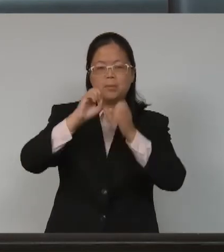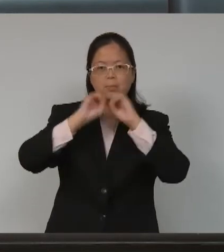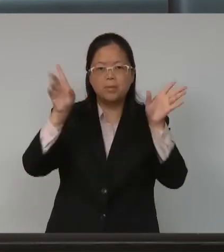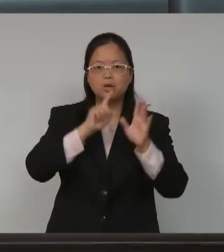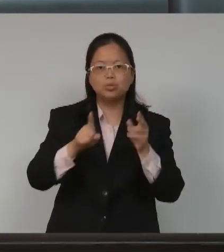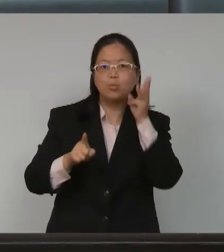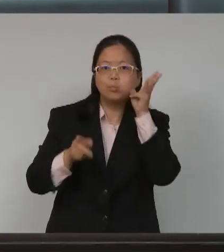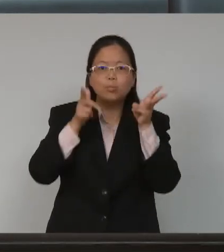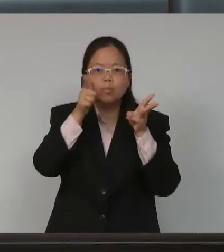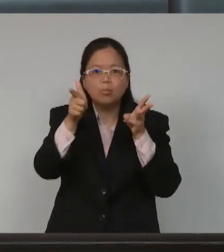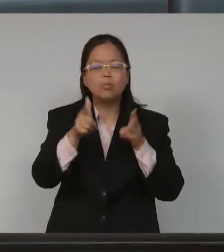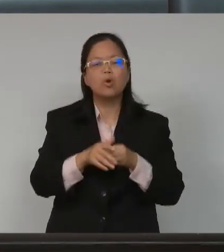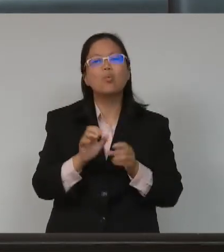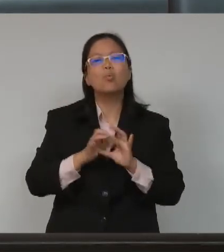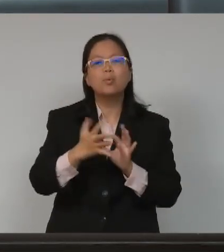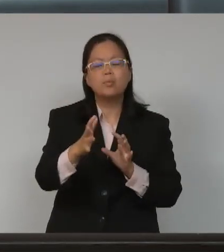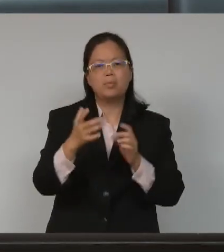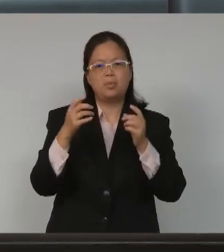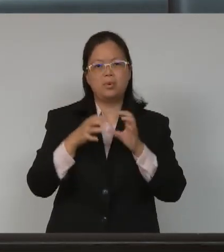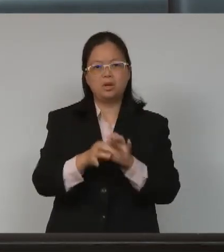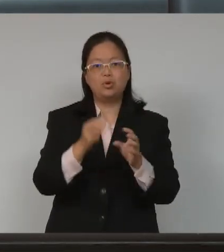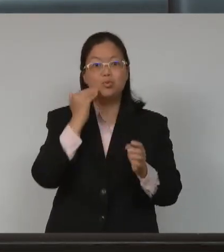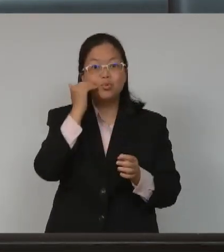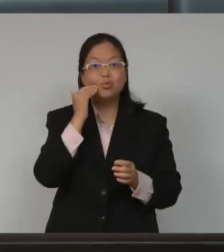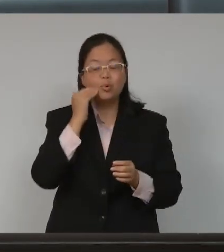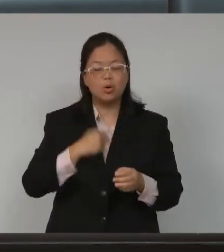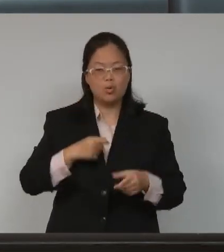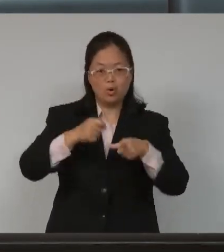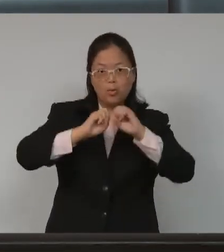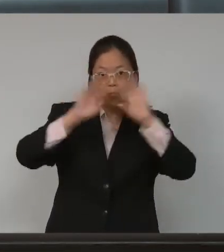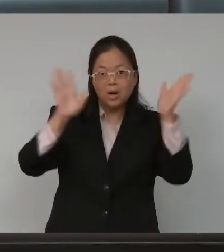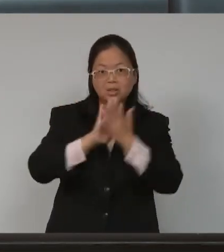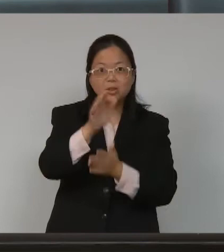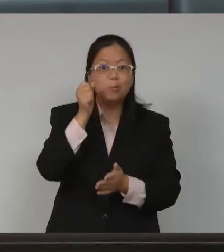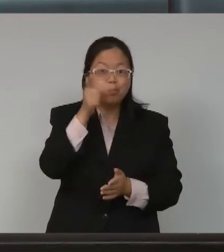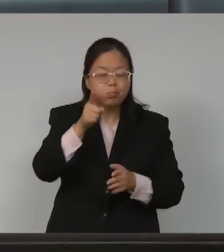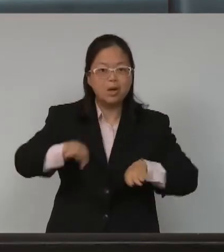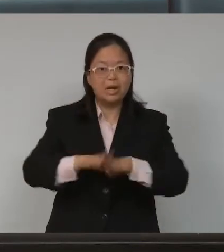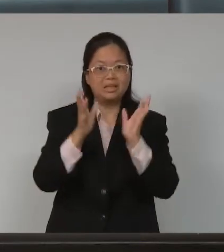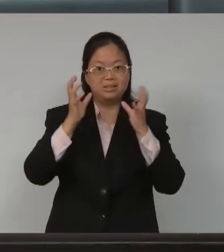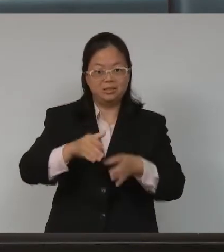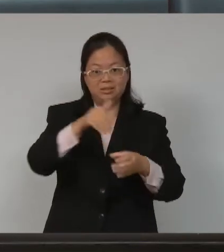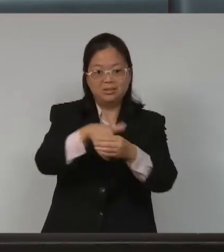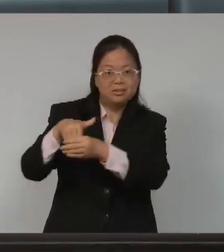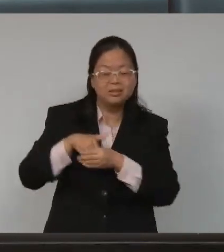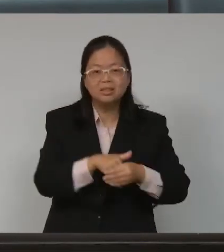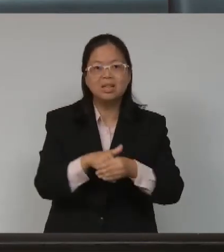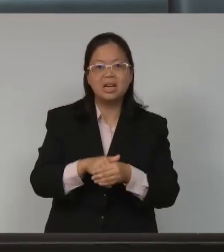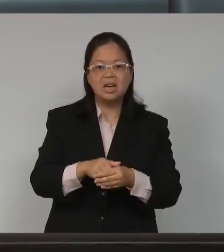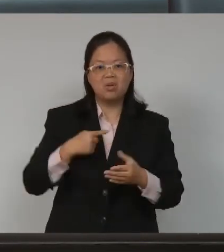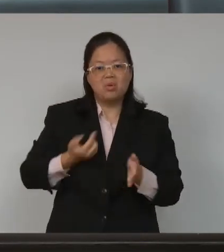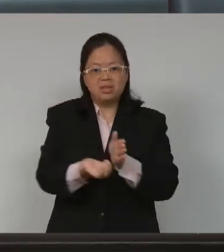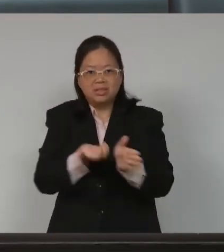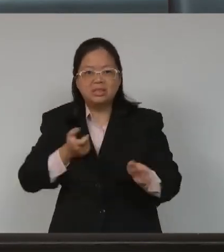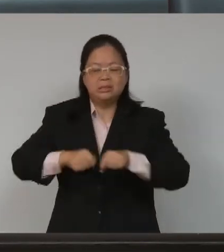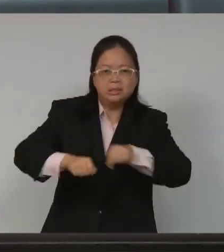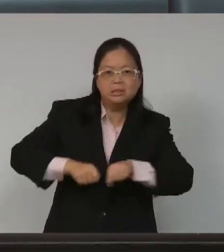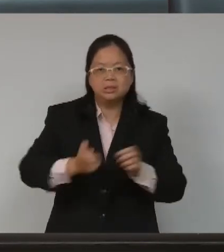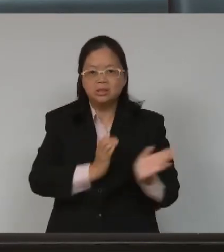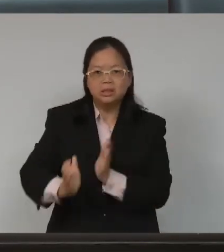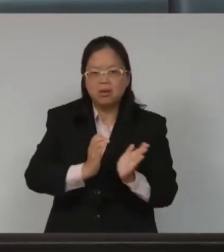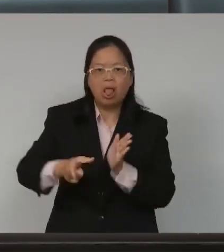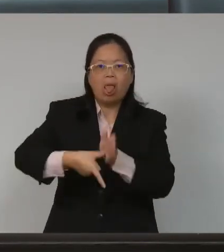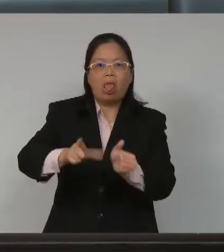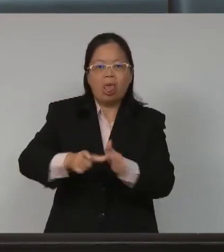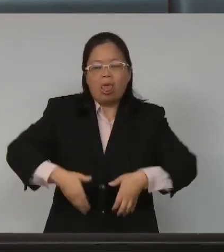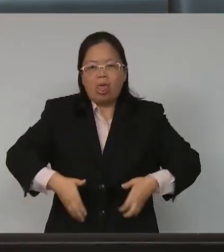起1个月就要投票的话，我就1个月的准备时间。你今天你再指责我说我准备不够，但是我1个月的时间我确实其实准